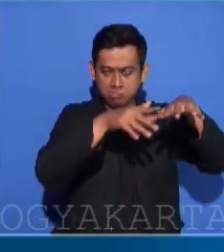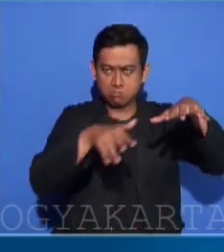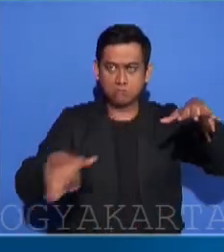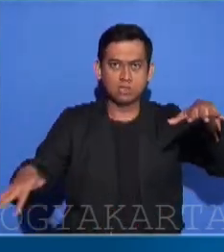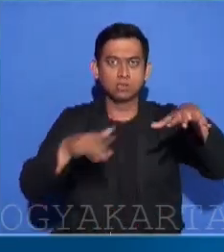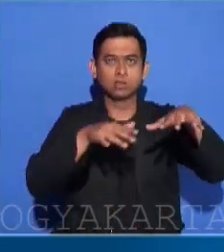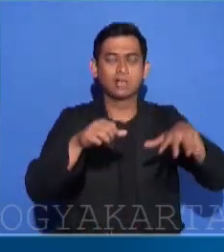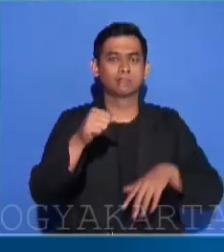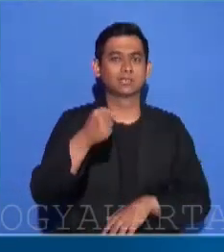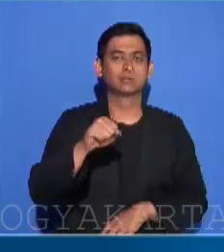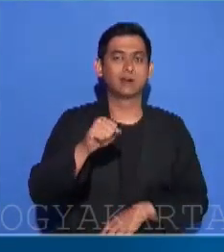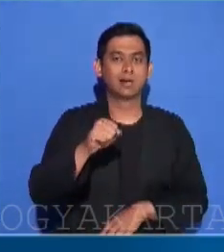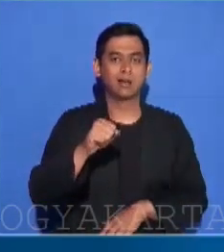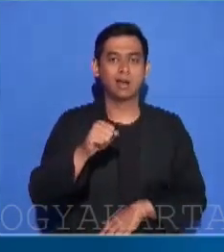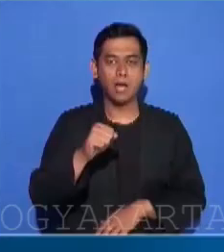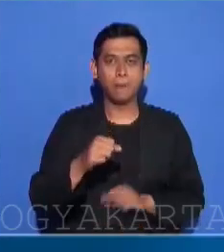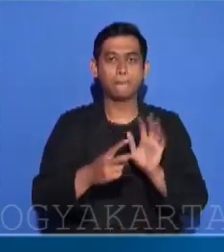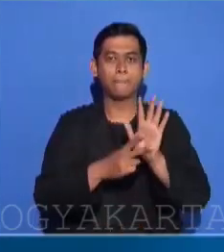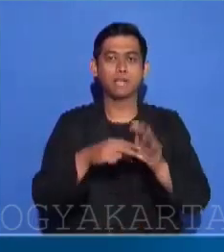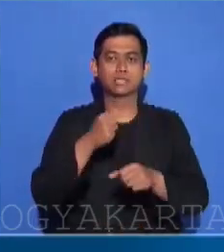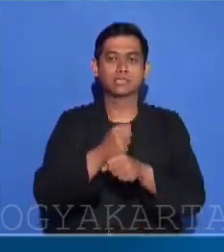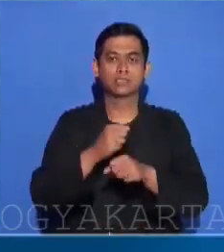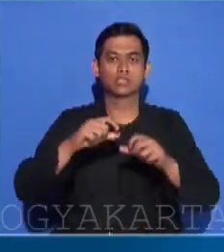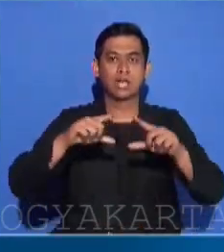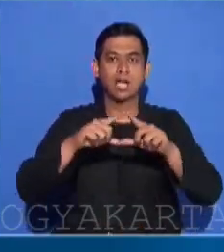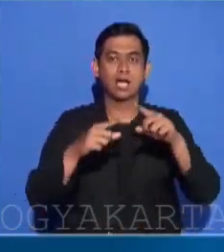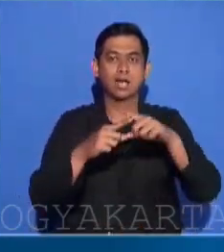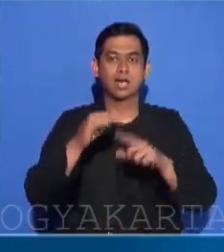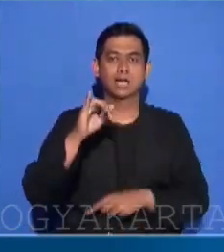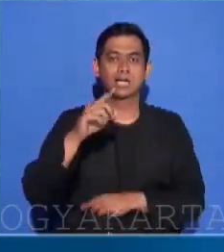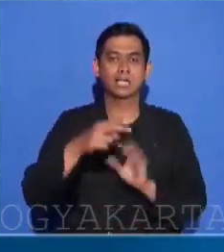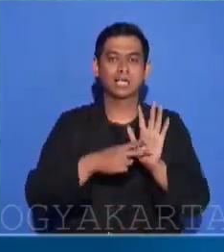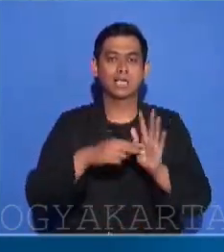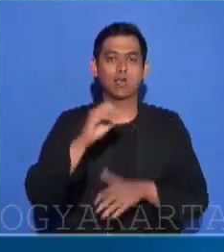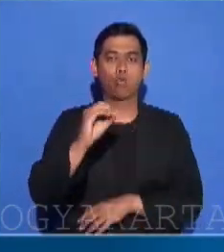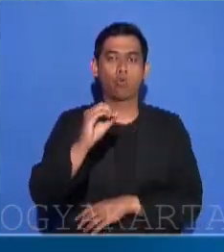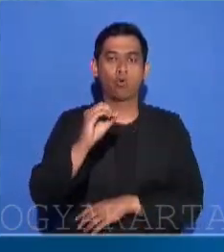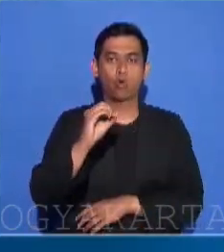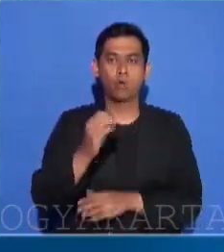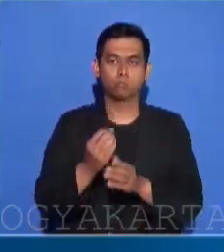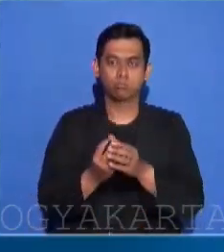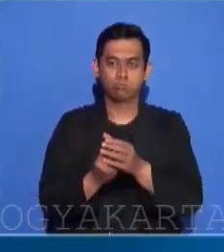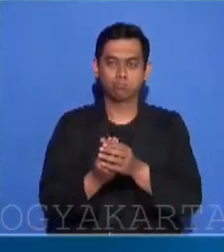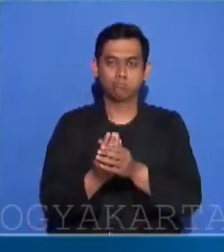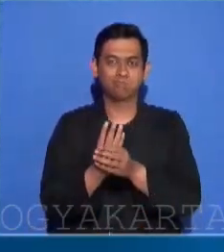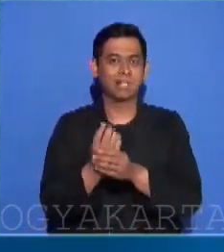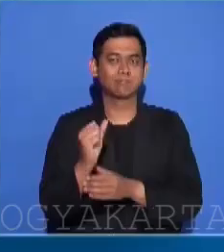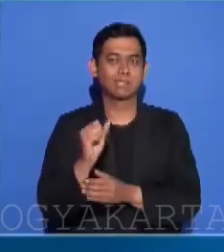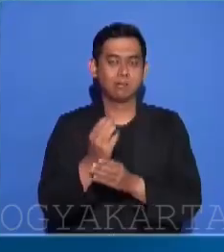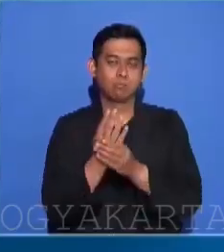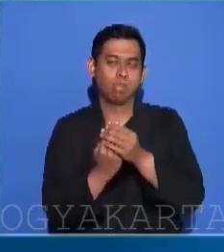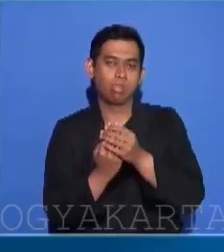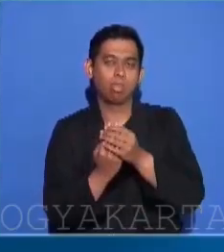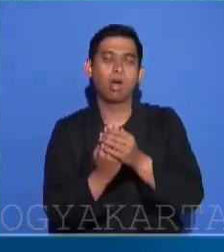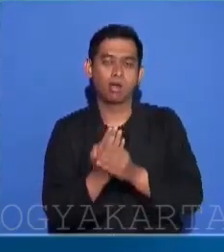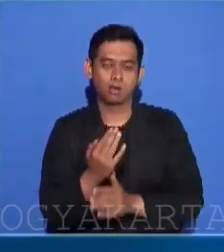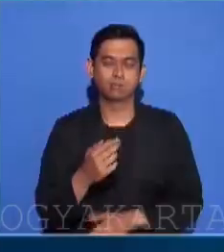dialami ngatino lahan sawah miliknya mengering yang mengakibatkan padi gagal tumbuh tanah di lahan sawah ini juga retak-retak akibat tidak